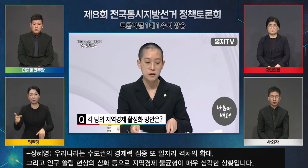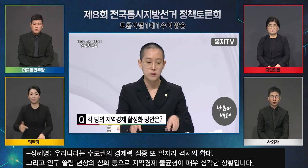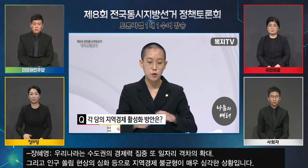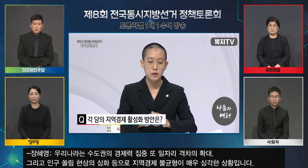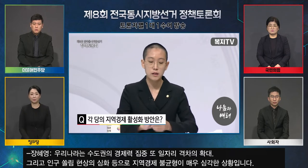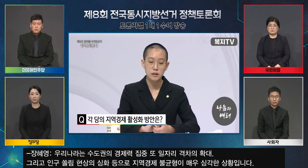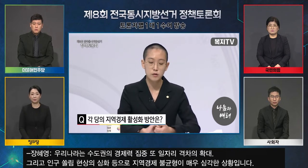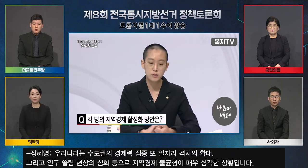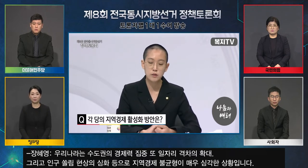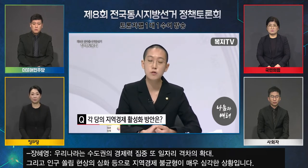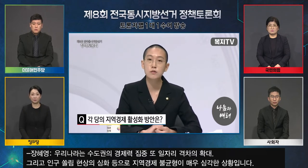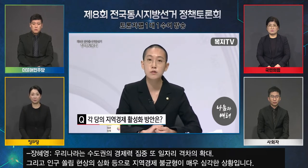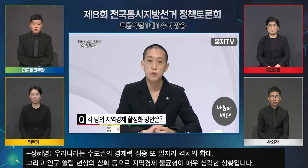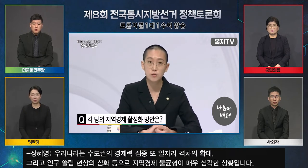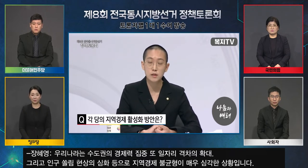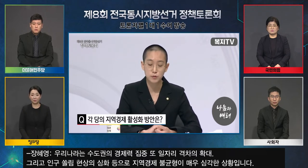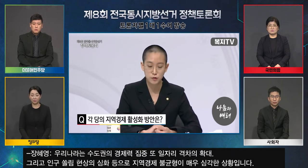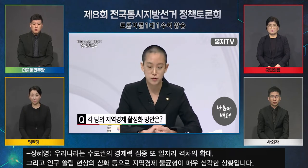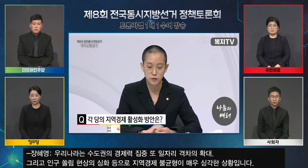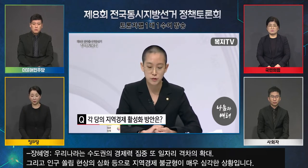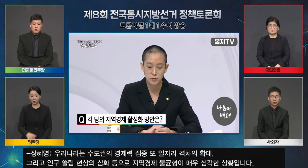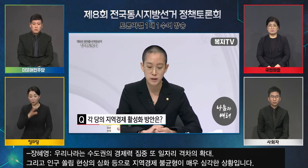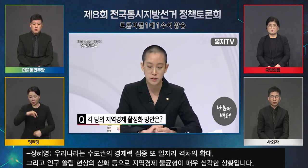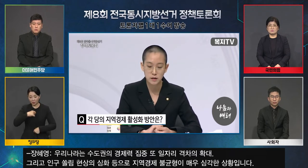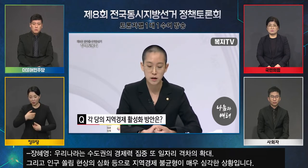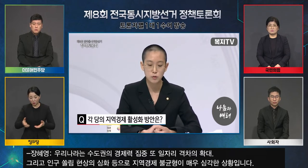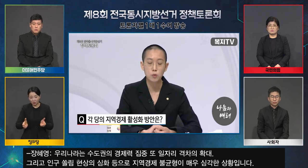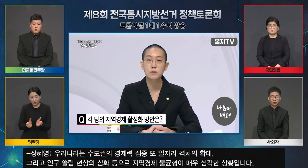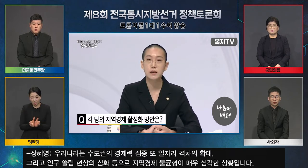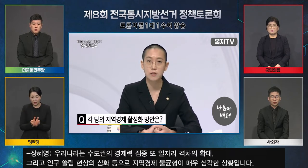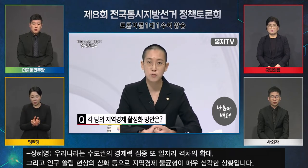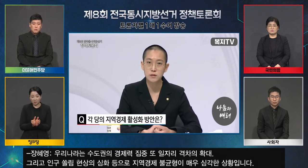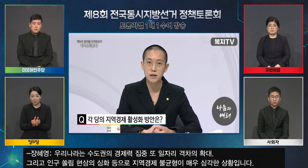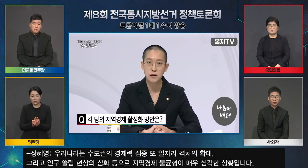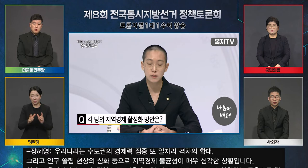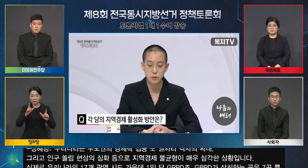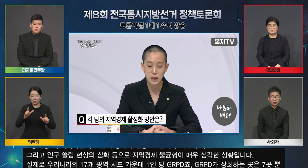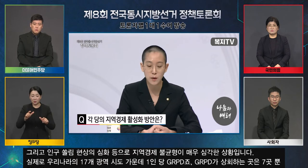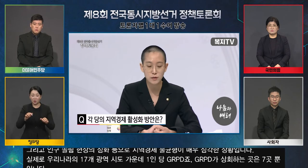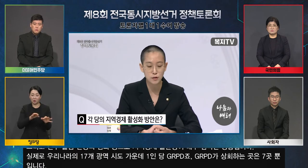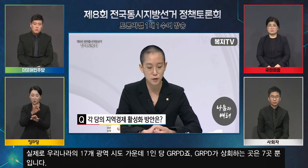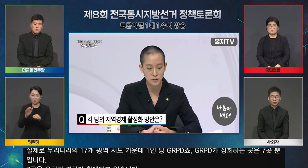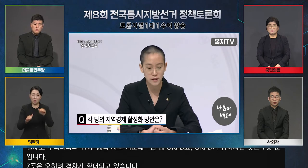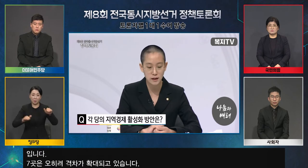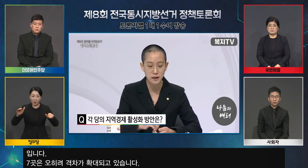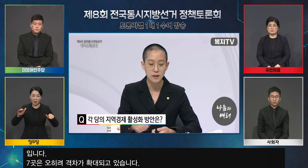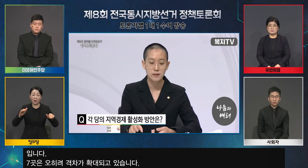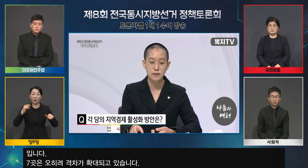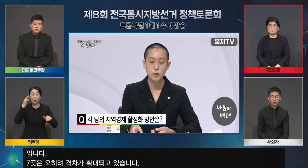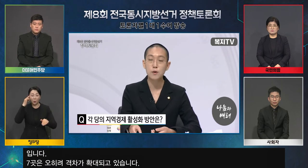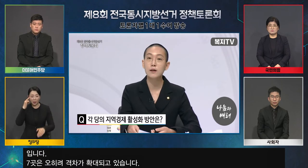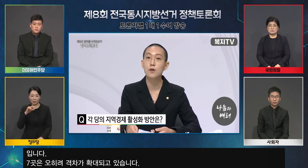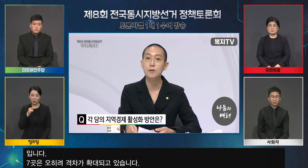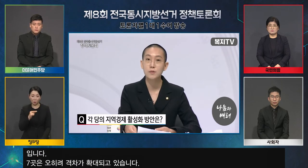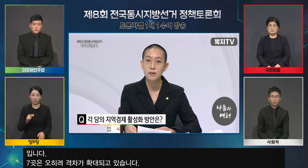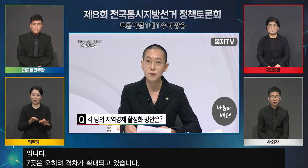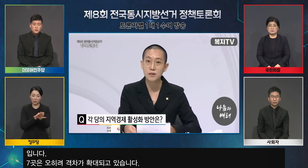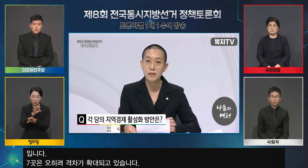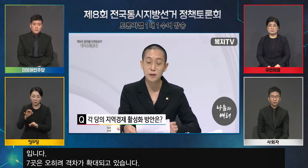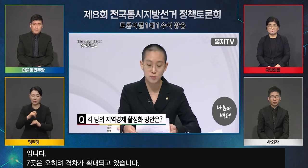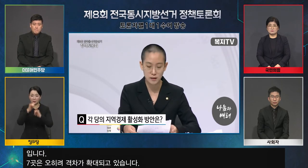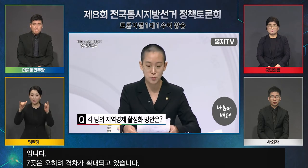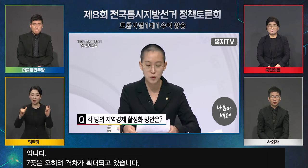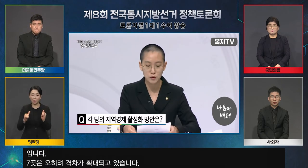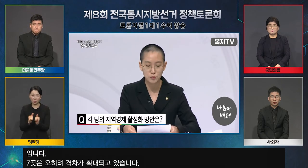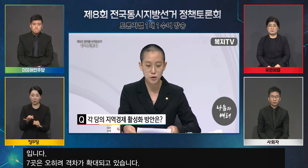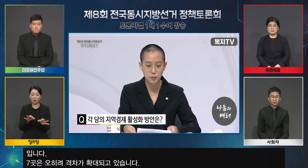정의당은 이런 지역경제 불균형 현상을 녹색경제, 그리고 사회적 경제가 지역과 결합된